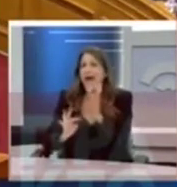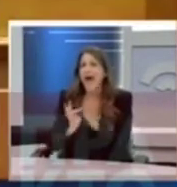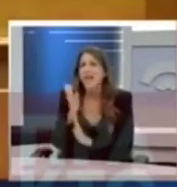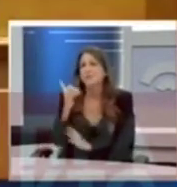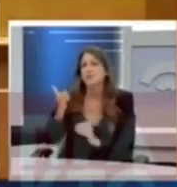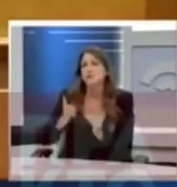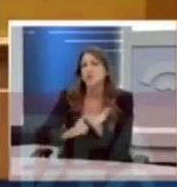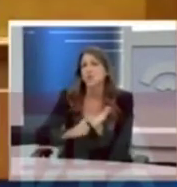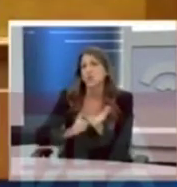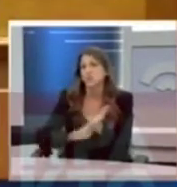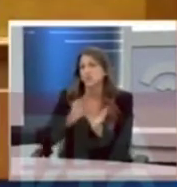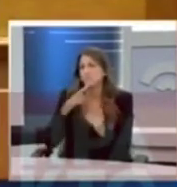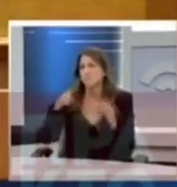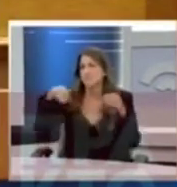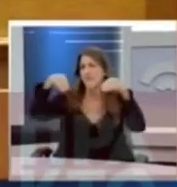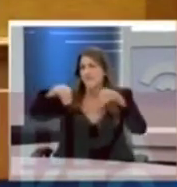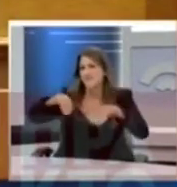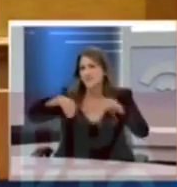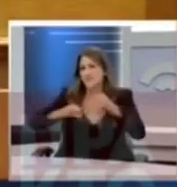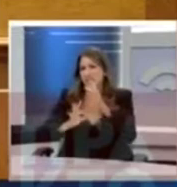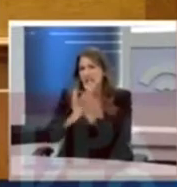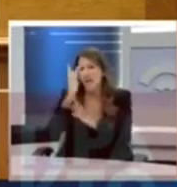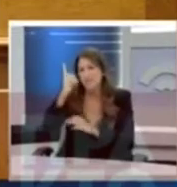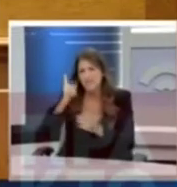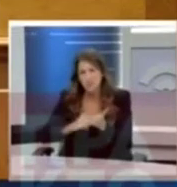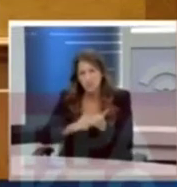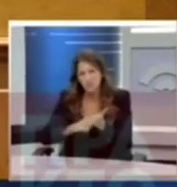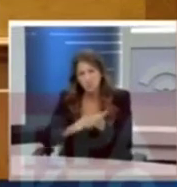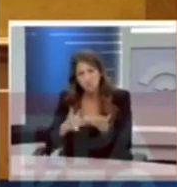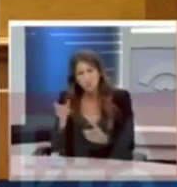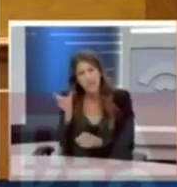αναπτυξιακό δήθεν πολυνομοσχέδιο,